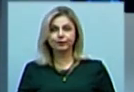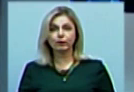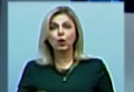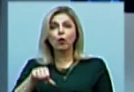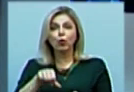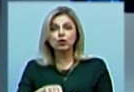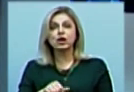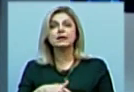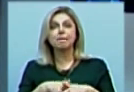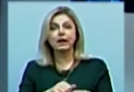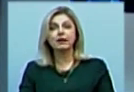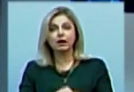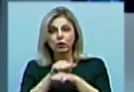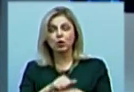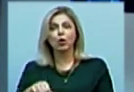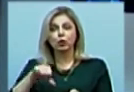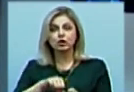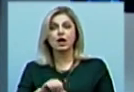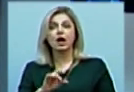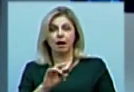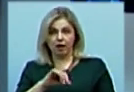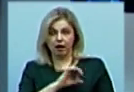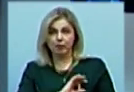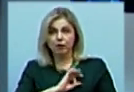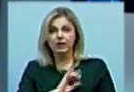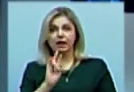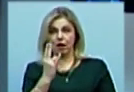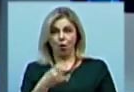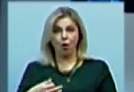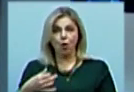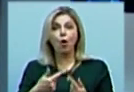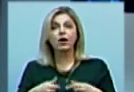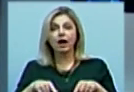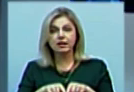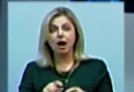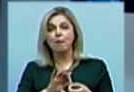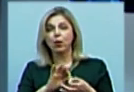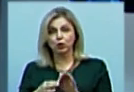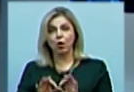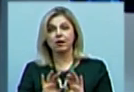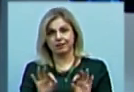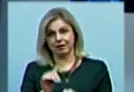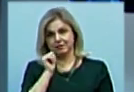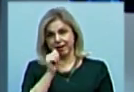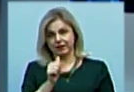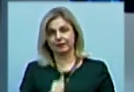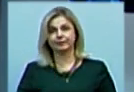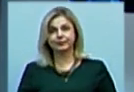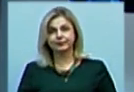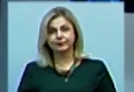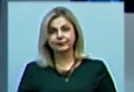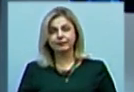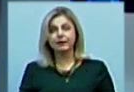Участь у мітингу взяли працівники профспілки миколаївських організацій. Подробиці ми розкажемо завтра.